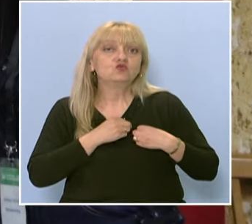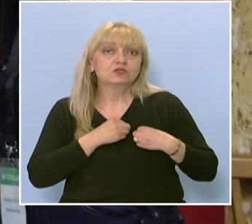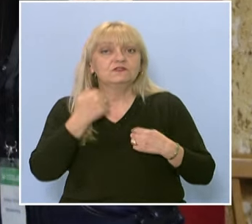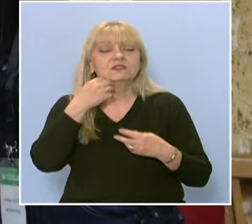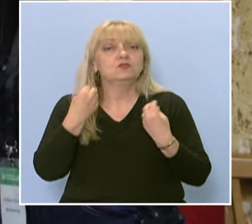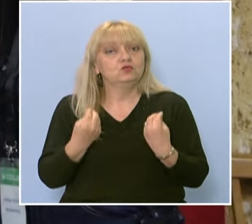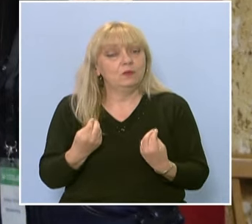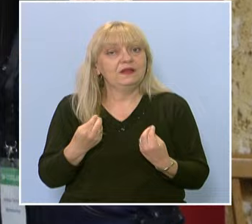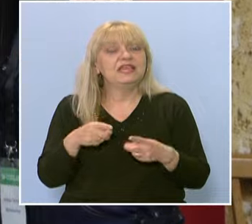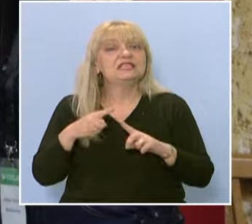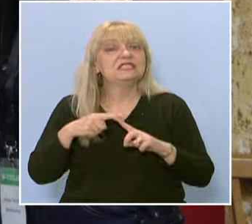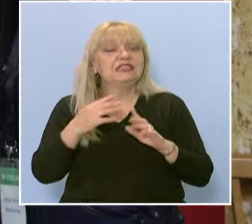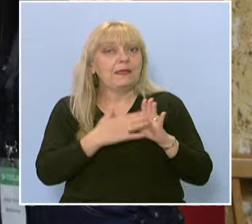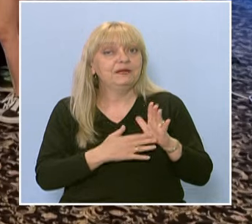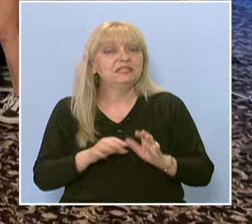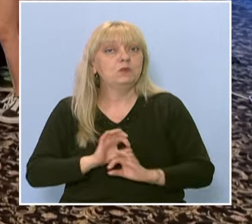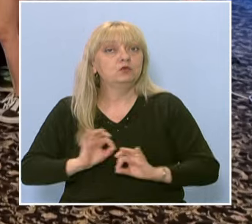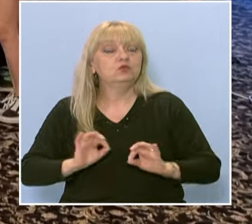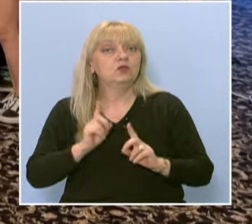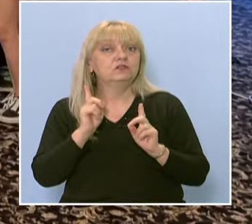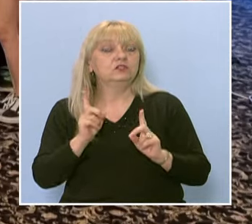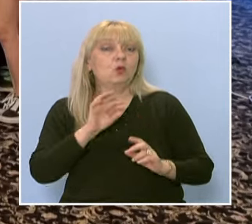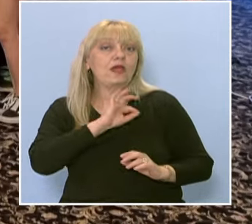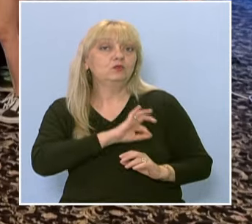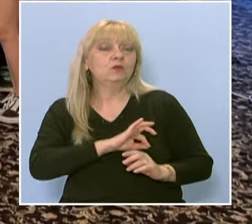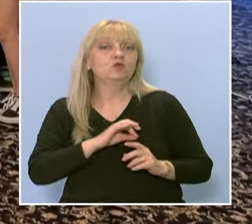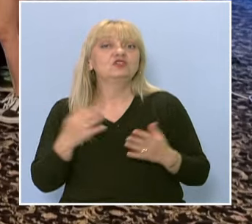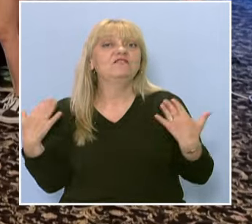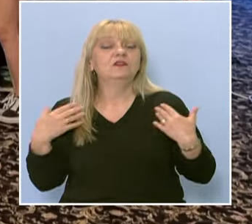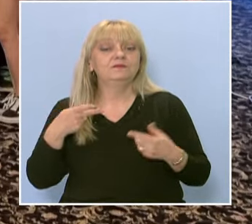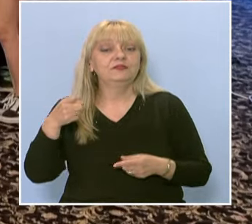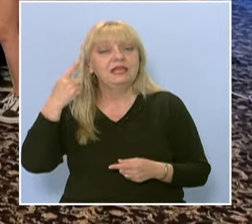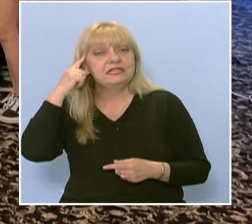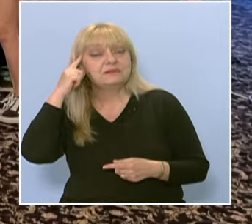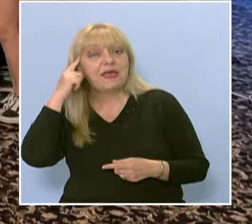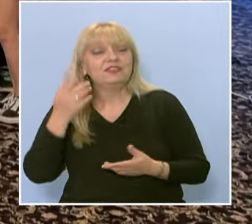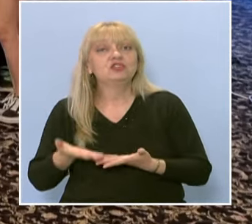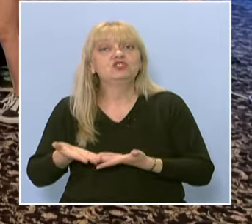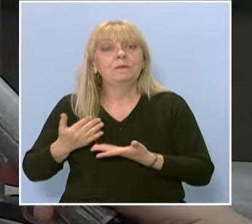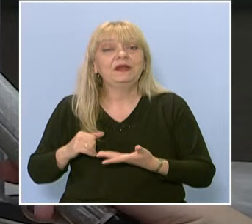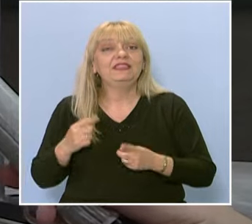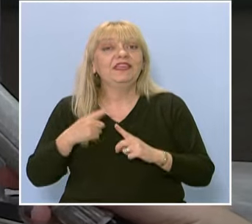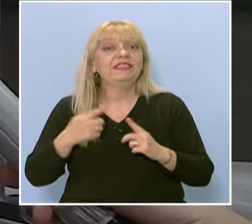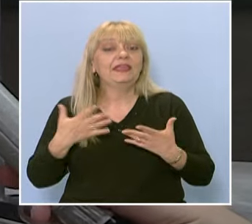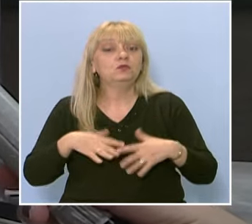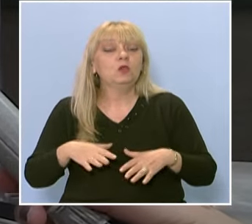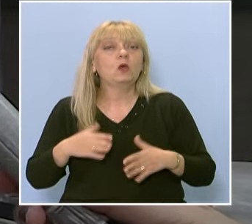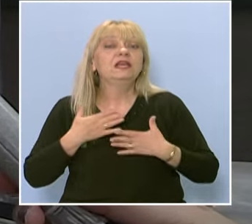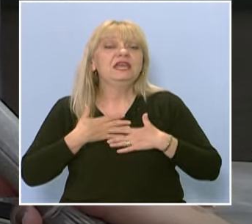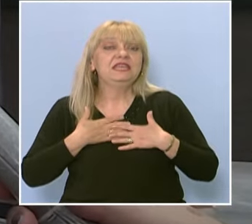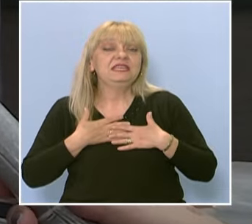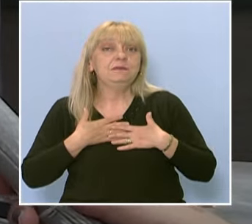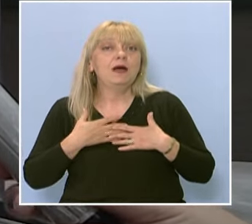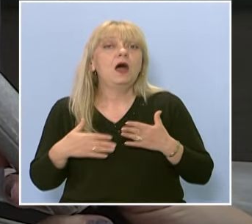подготовката, която получава в университета. Но и той, Пресияна Димитрова, смятат, че преди технологията има нещо по-важно. Искам да съм пример